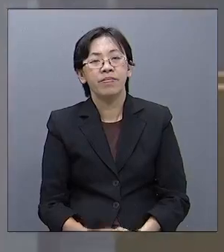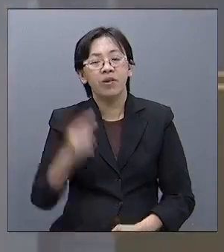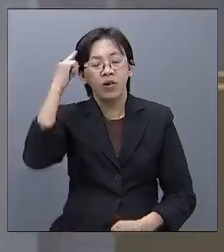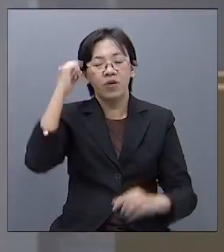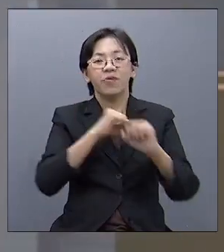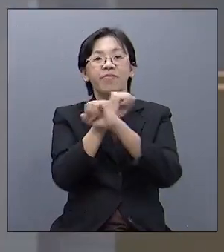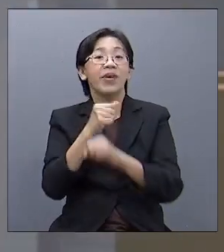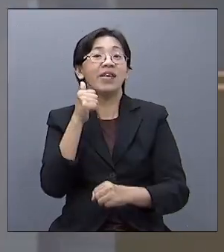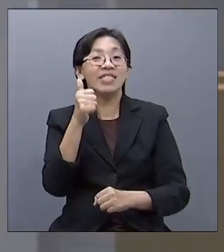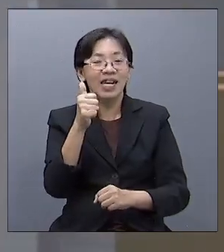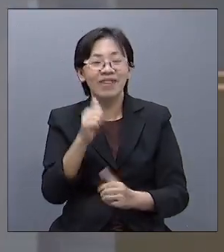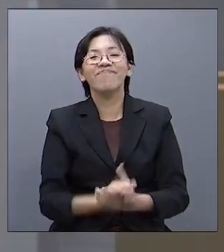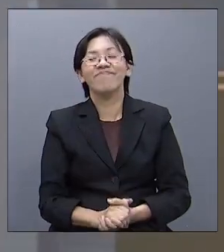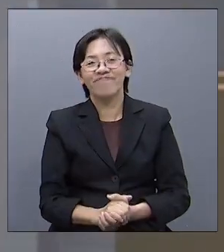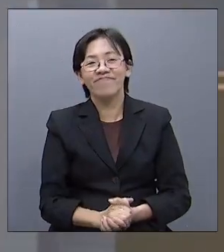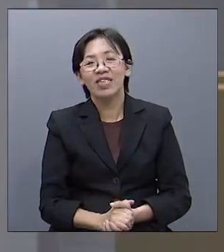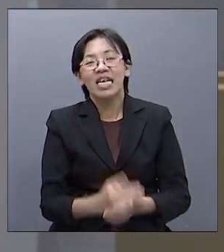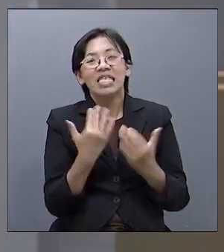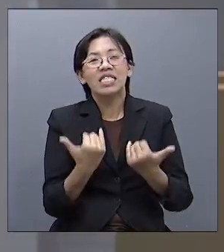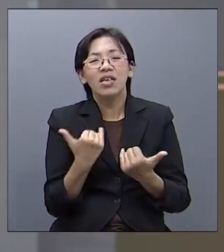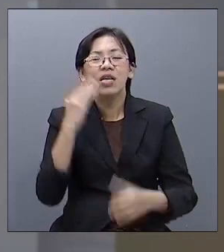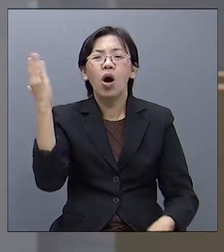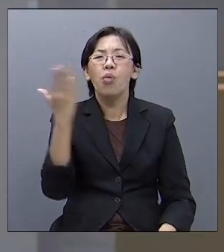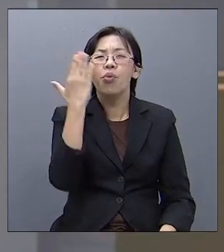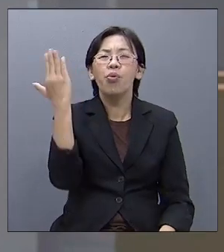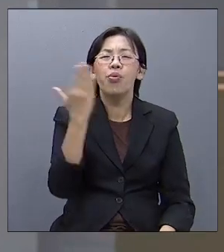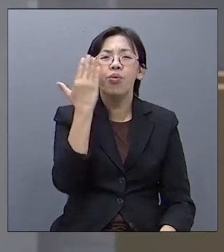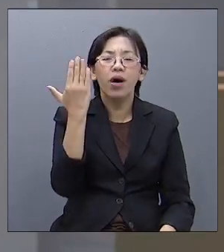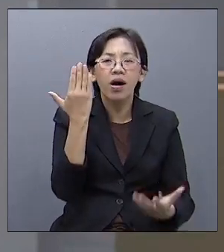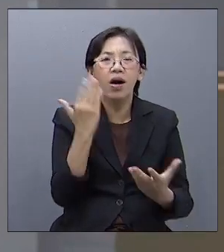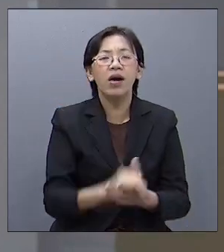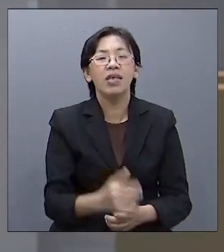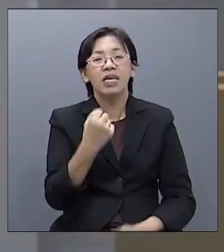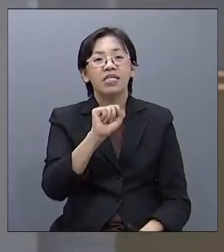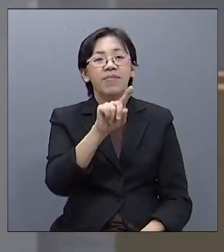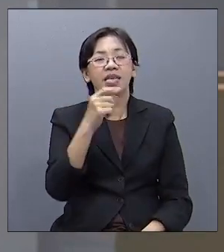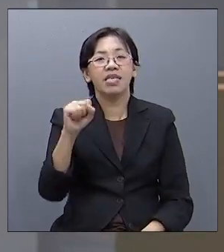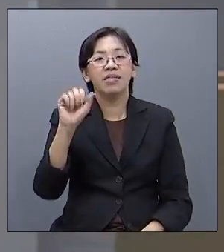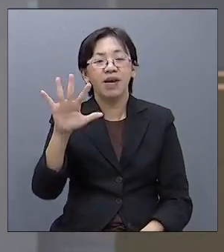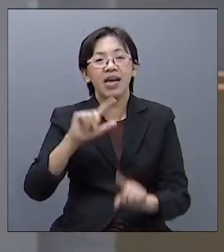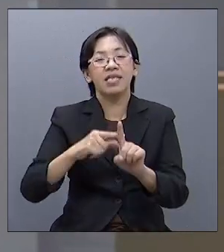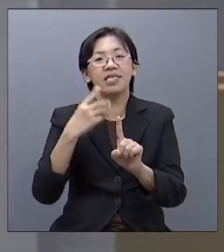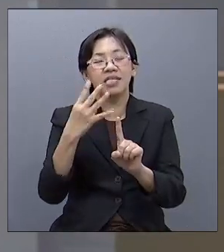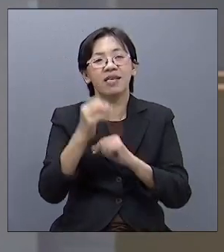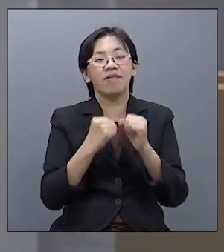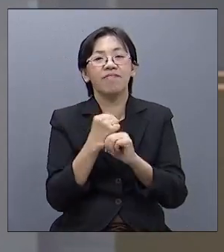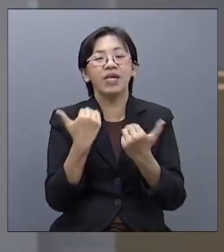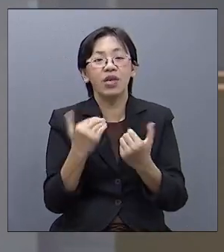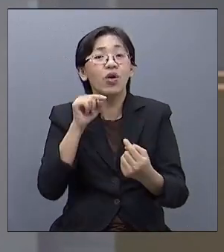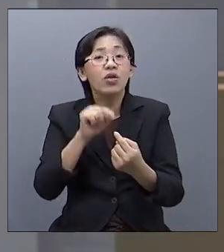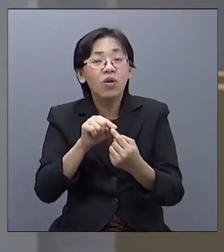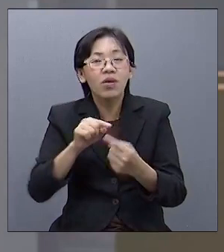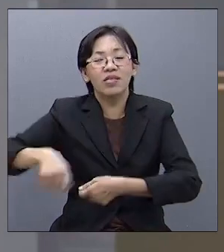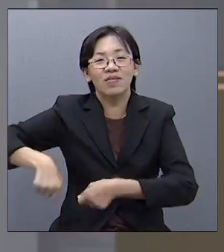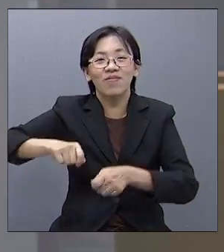รู้ทันกันได้คุณผู้ชมคะพยากรณ์อากาศที่จะเกิดขึ้นระหว่าง11ถึง15เมษายนนี้ตรงกับช่วงเทศกา